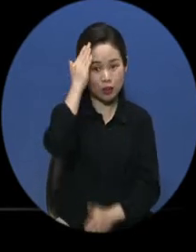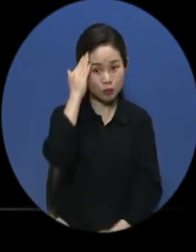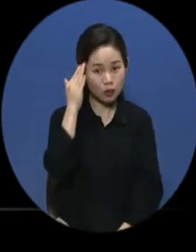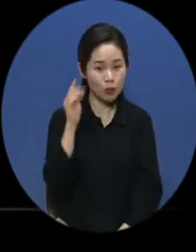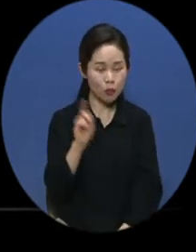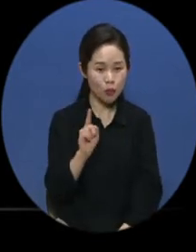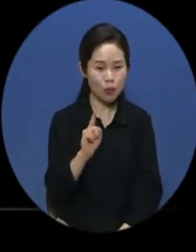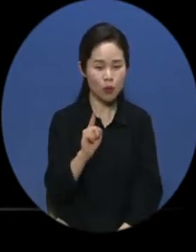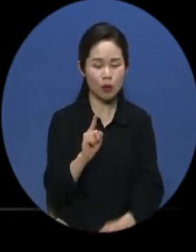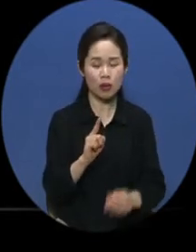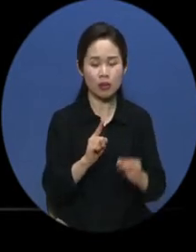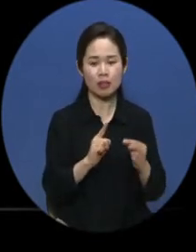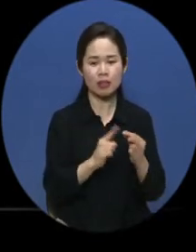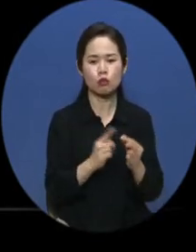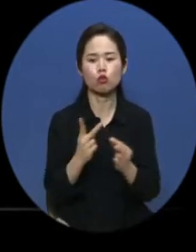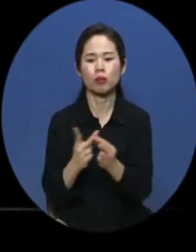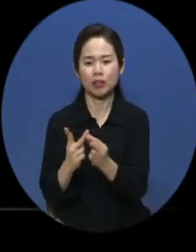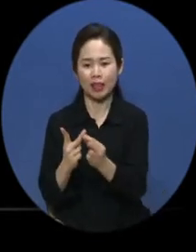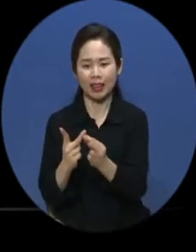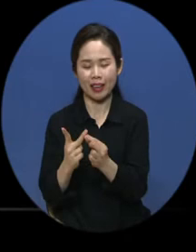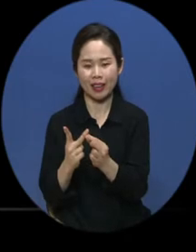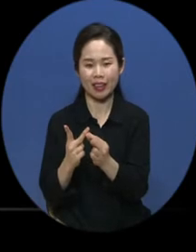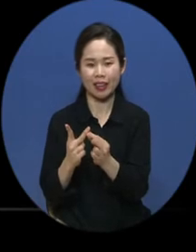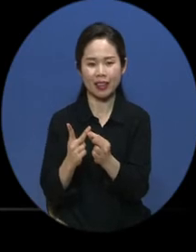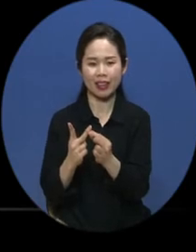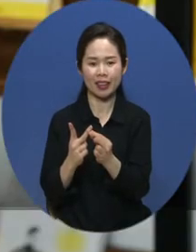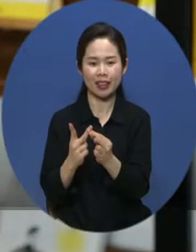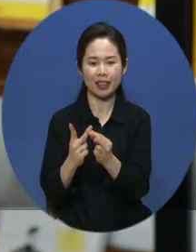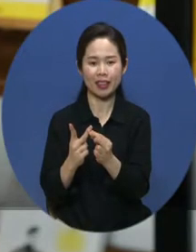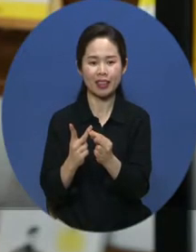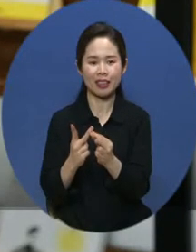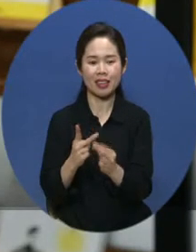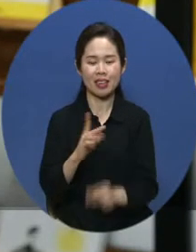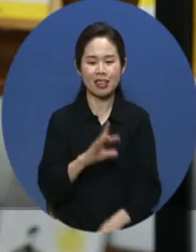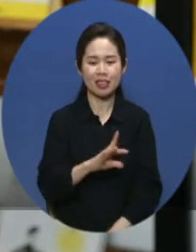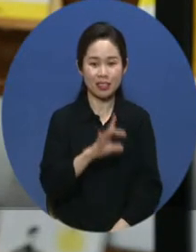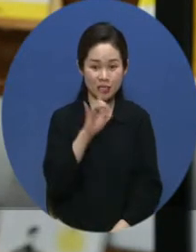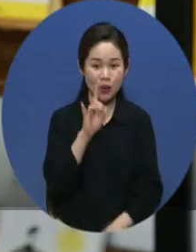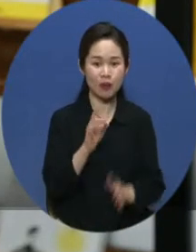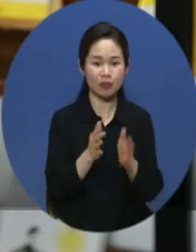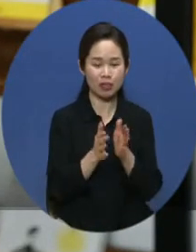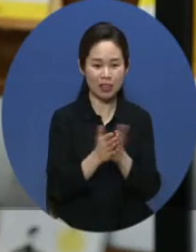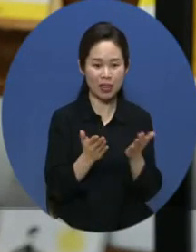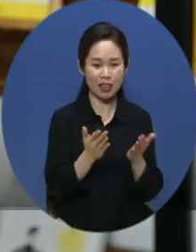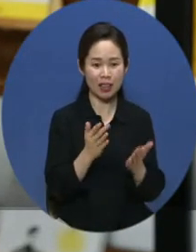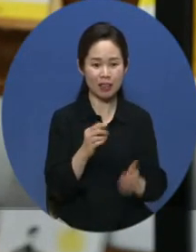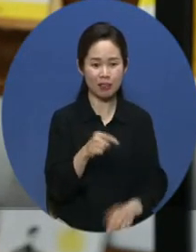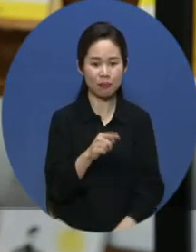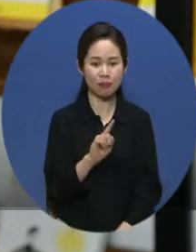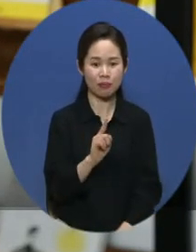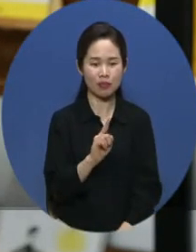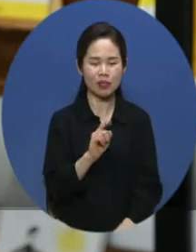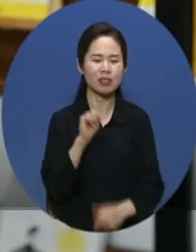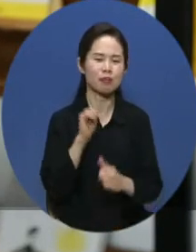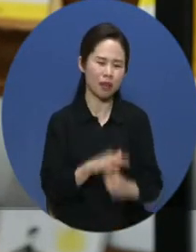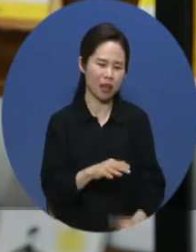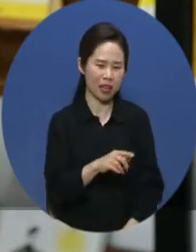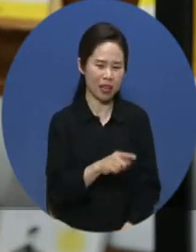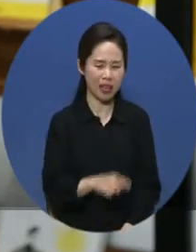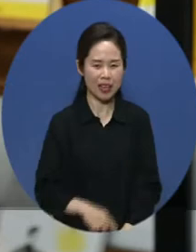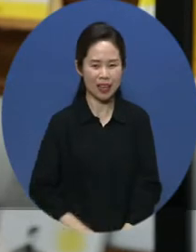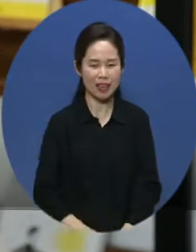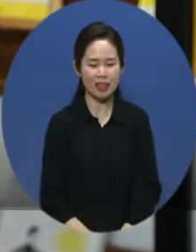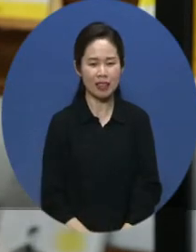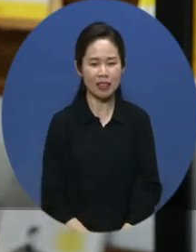번째 다시 한번 개편을 했던 책이었었고, 첫 번째 만들었던 책은 사실 실패를